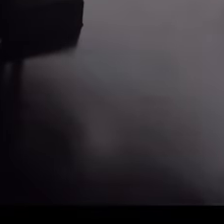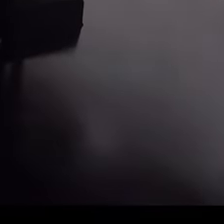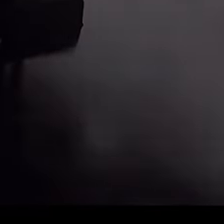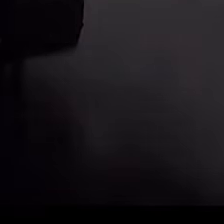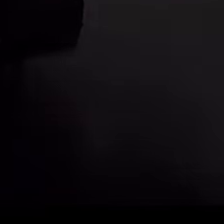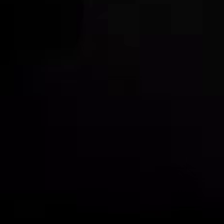yanar